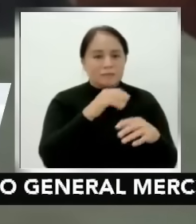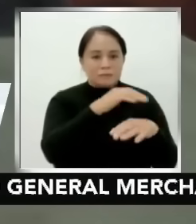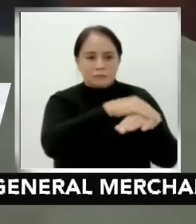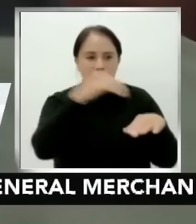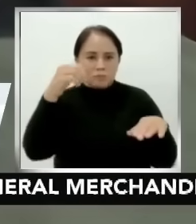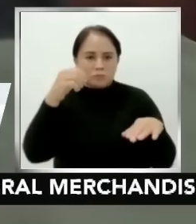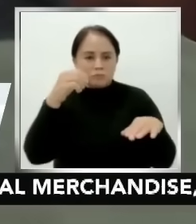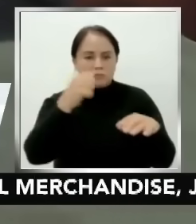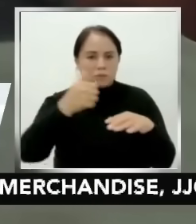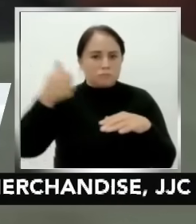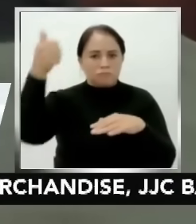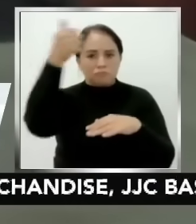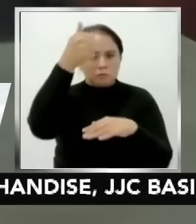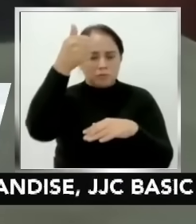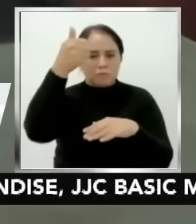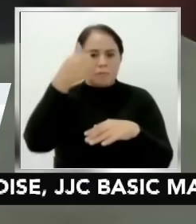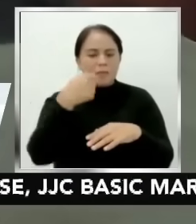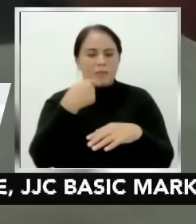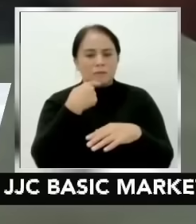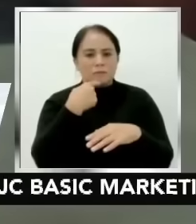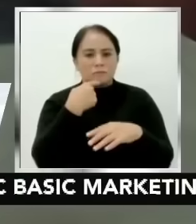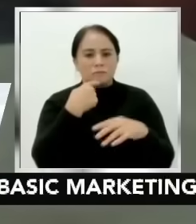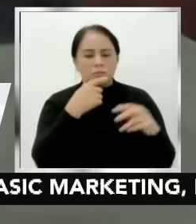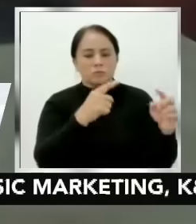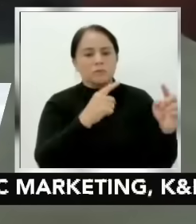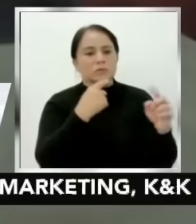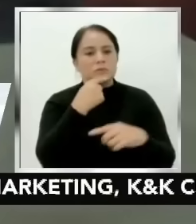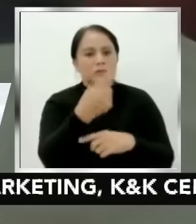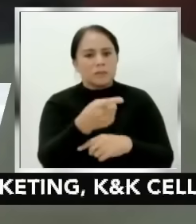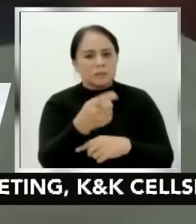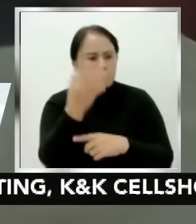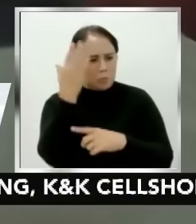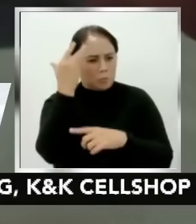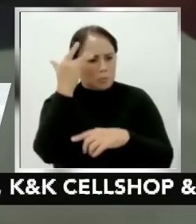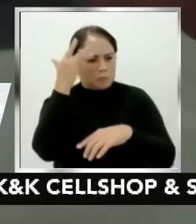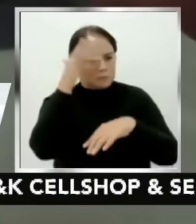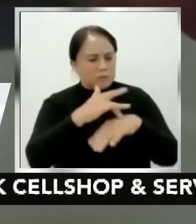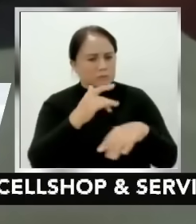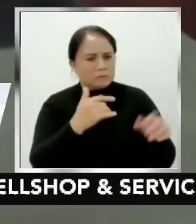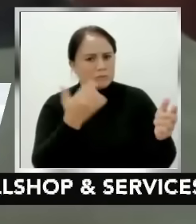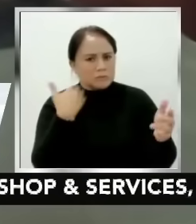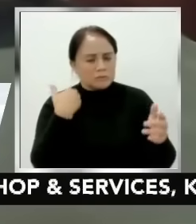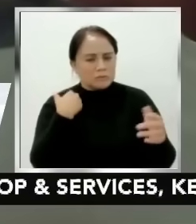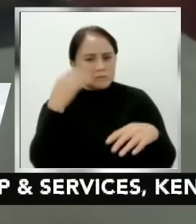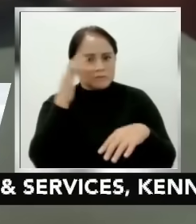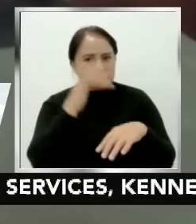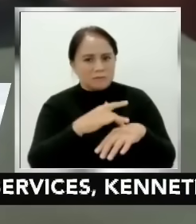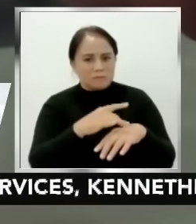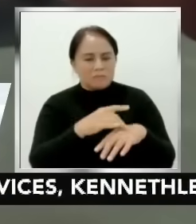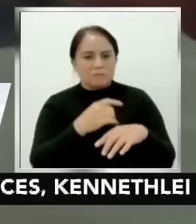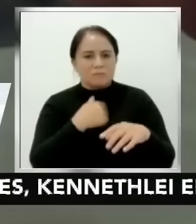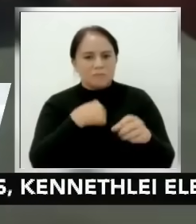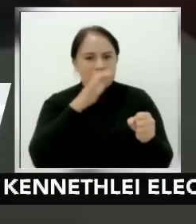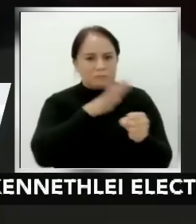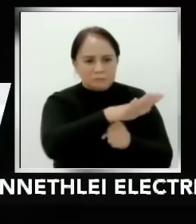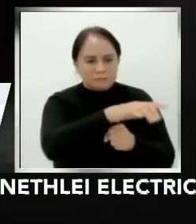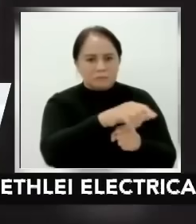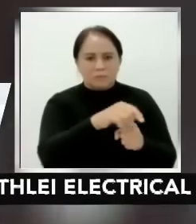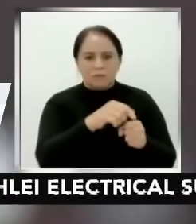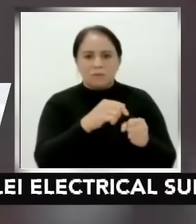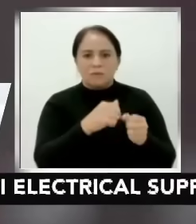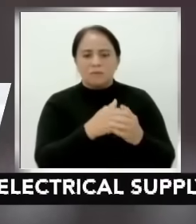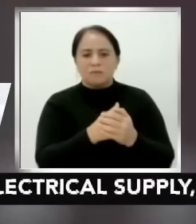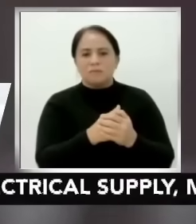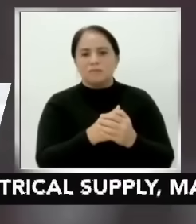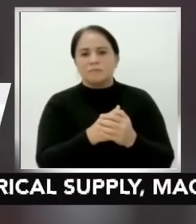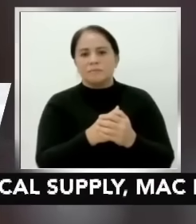tapos pagpatawag niya niyan, sasabihan niyang, bakit hindi mo pa nakuha? Dapat i-rape mo na yan kasi authorized ka na.